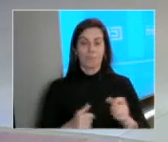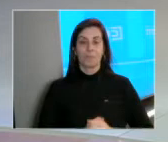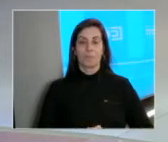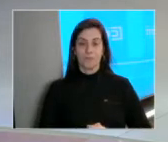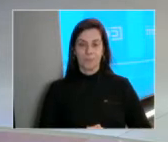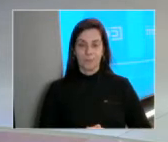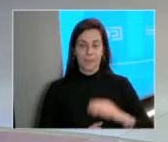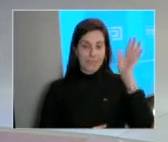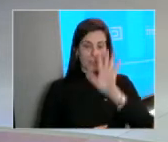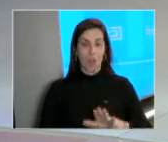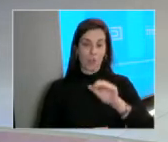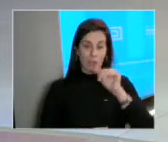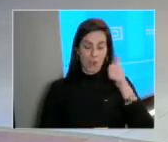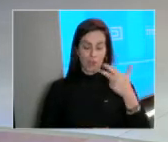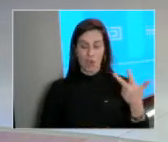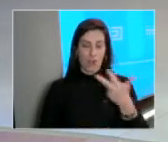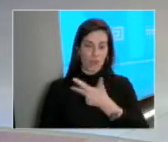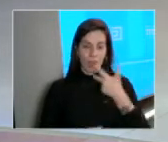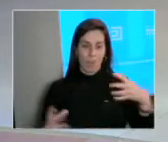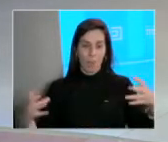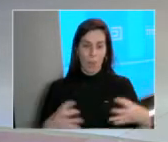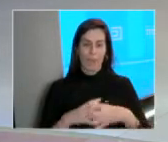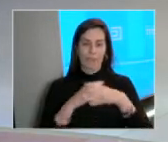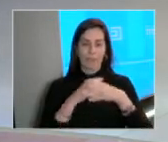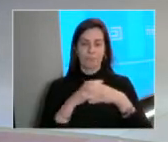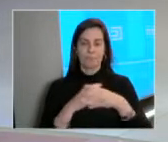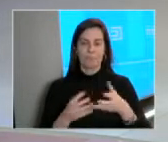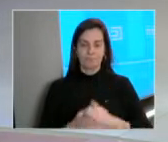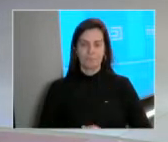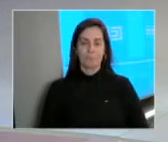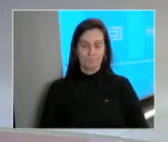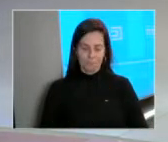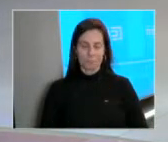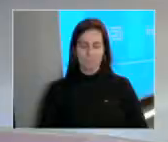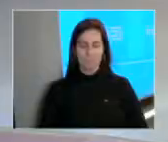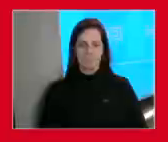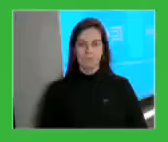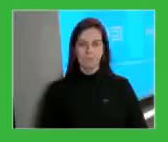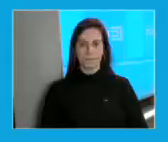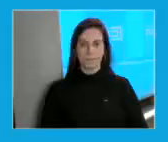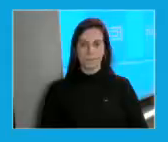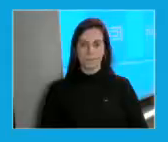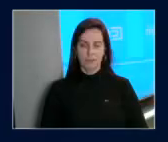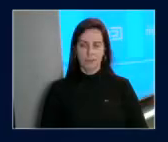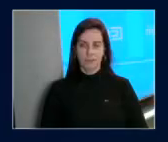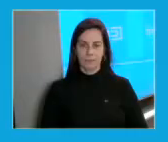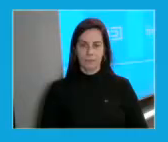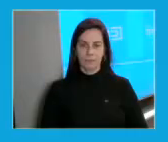אבוקסיס, סרטון ראשון של המפלגה המשולבת הזאת, העבודה, גשר, מרץ, בואו נראה.